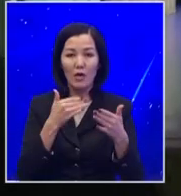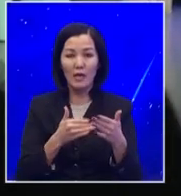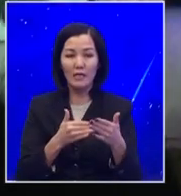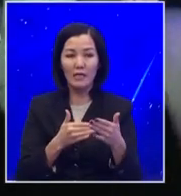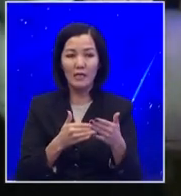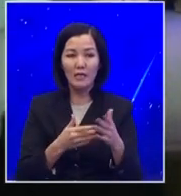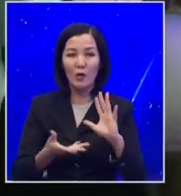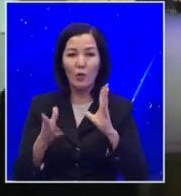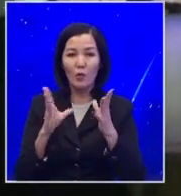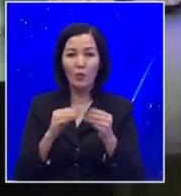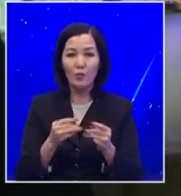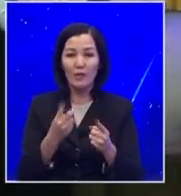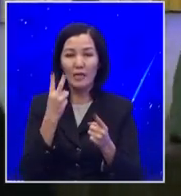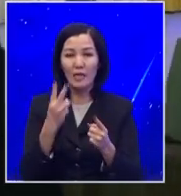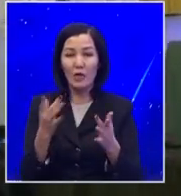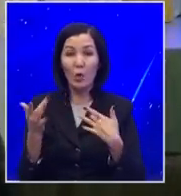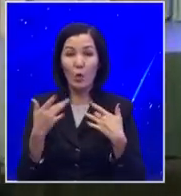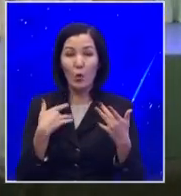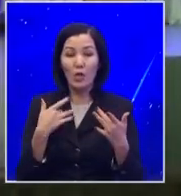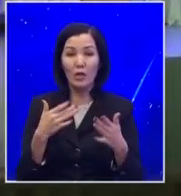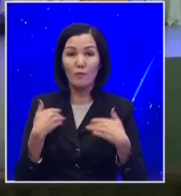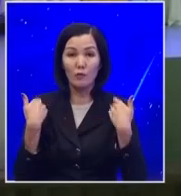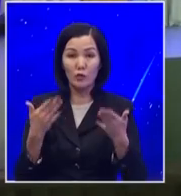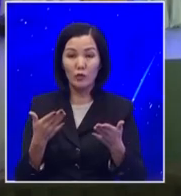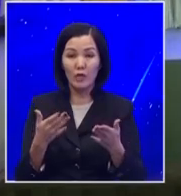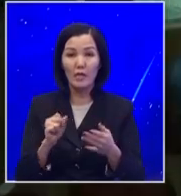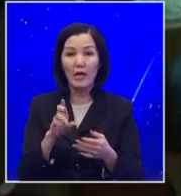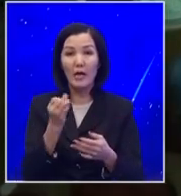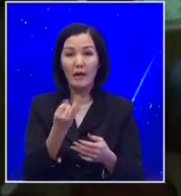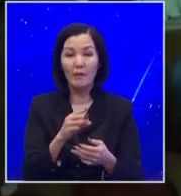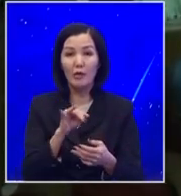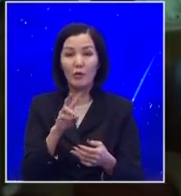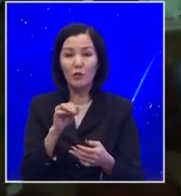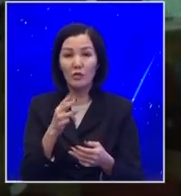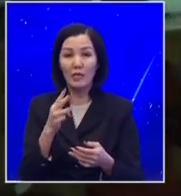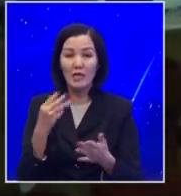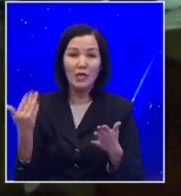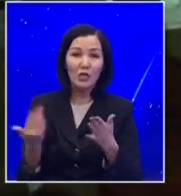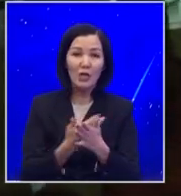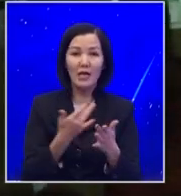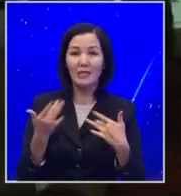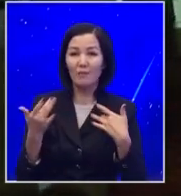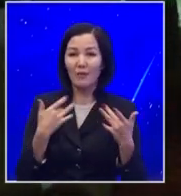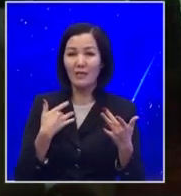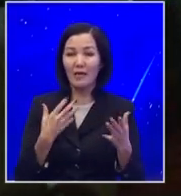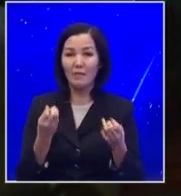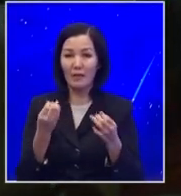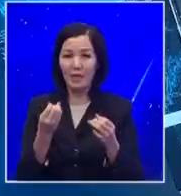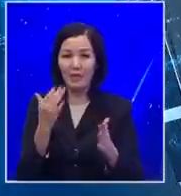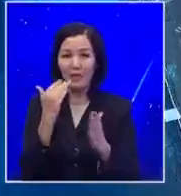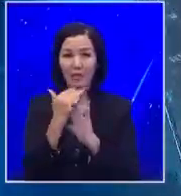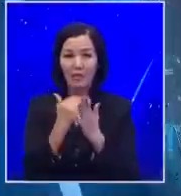жыр жолбарысы сынды қос қойылым болған. Енді міне Абай мен Тоғжан сынды жаңа спектакльмен толығып